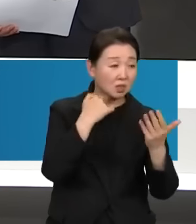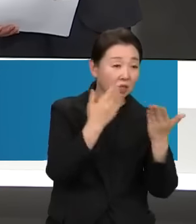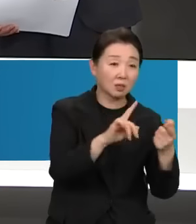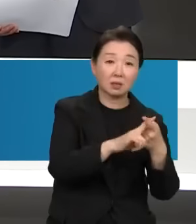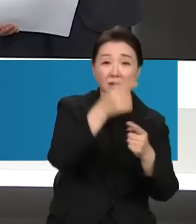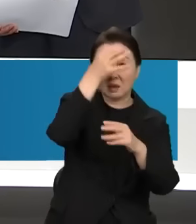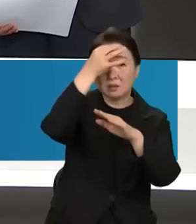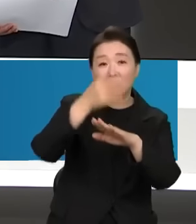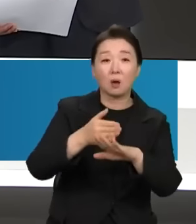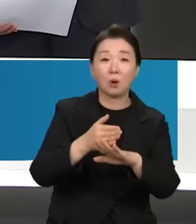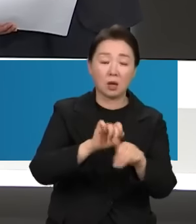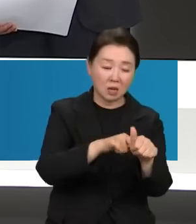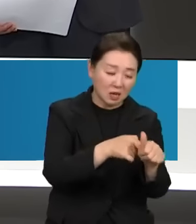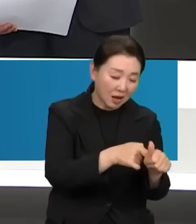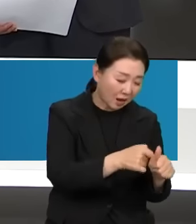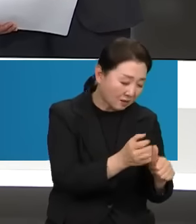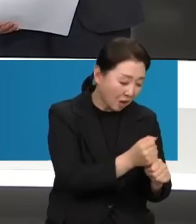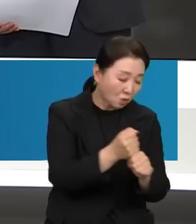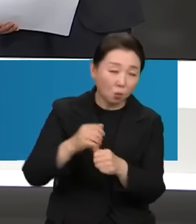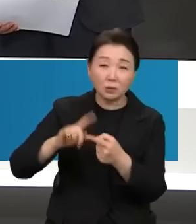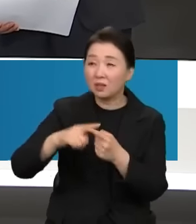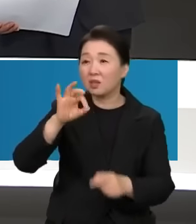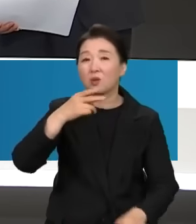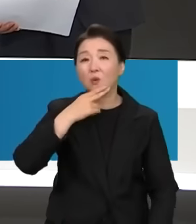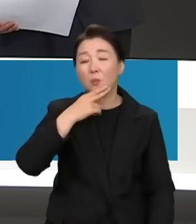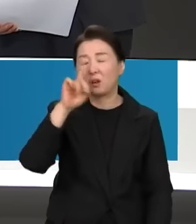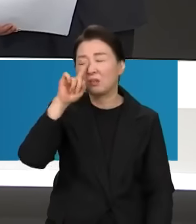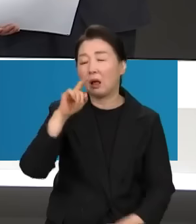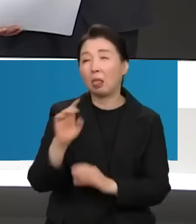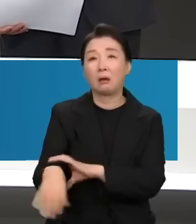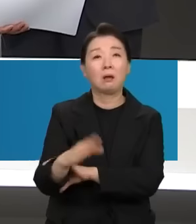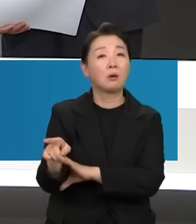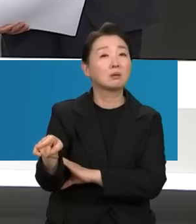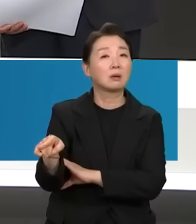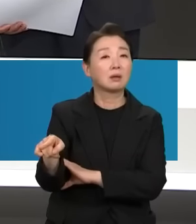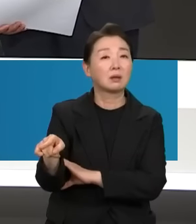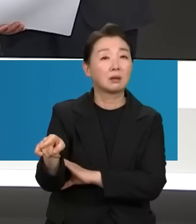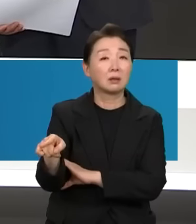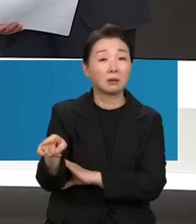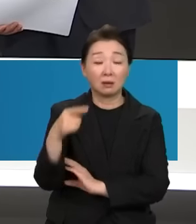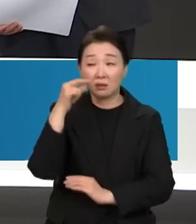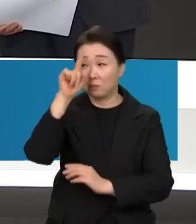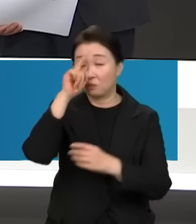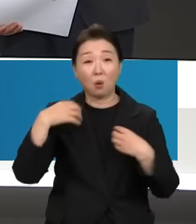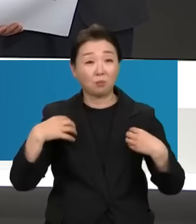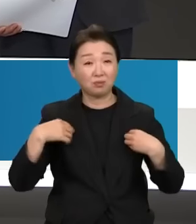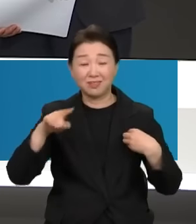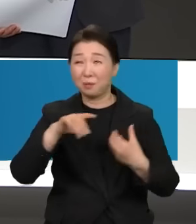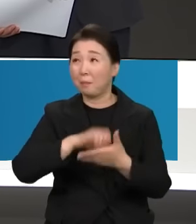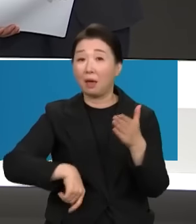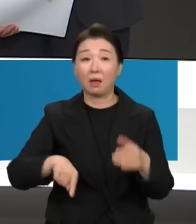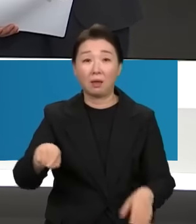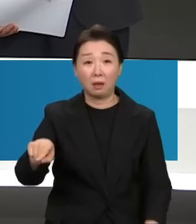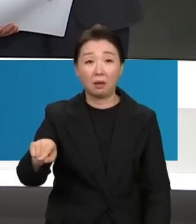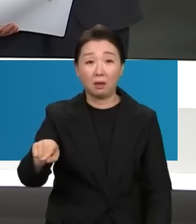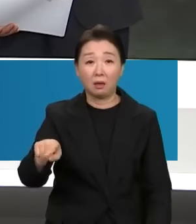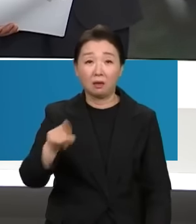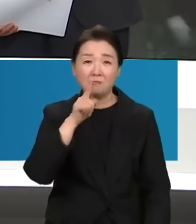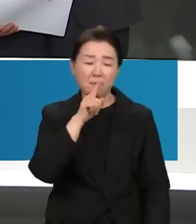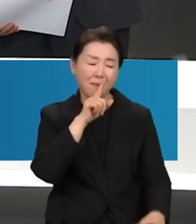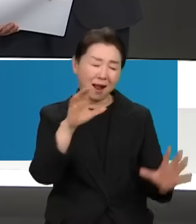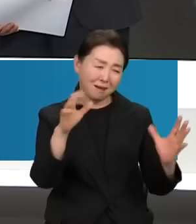사과도 강제 동원 사실에 대한 인정도 없는 무성의한 행사였습니다. 그런데도 일본 정부는 이 점은 쏙 빼놓은 채 이번